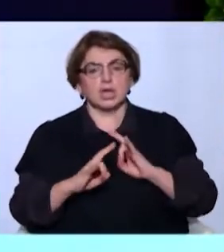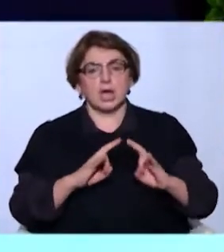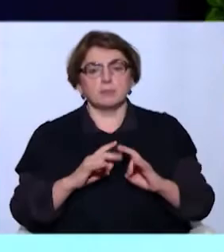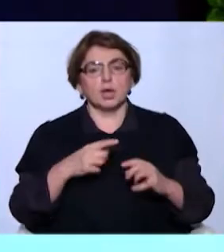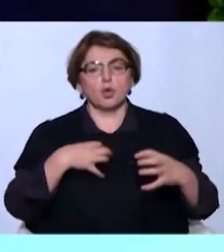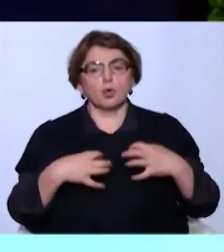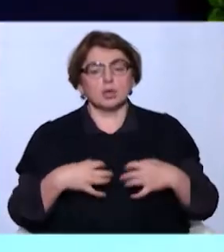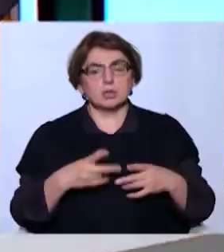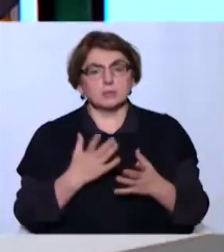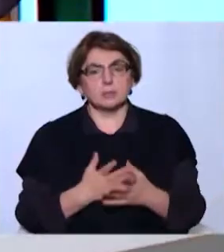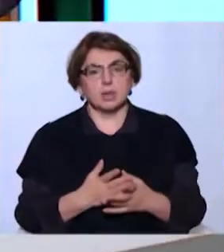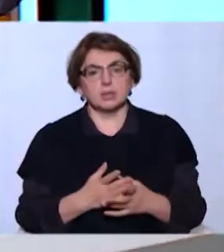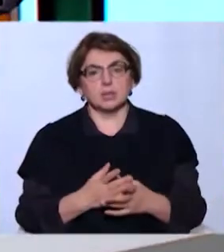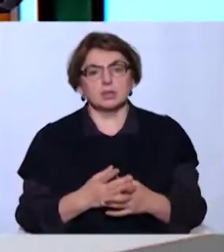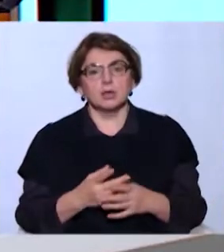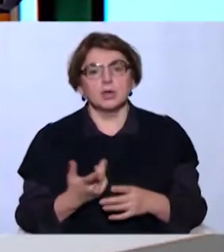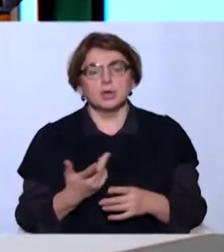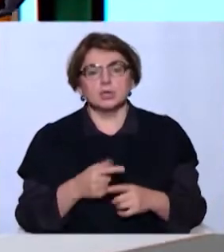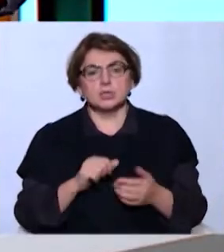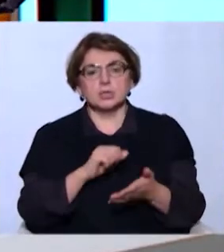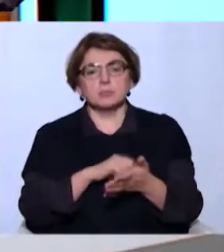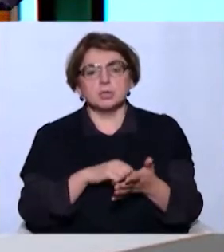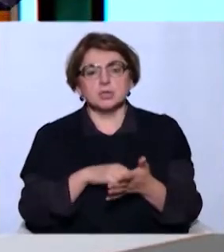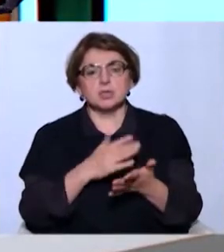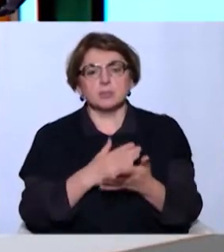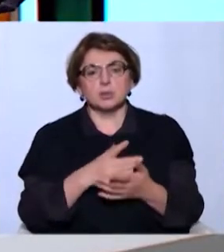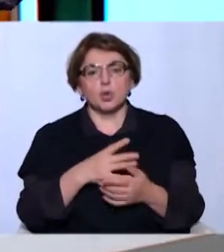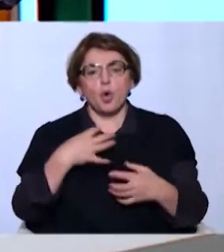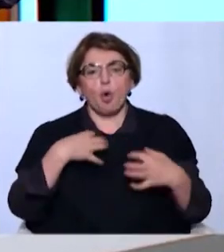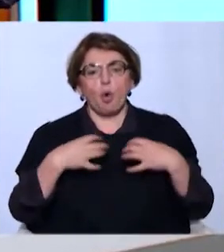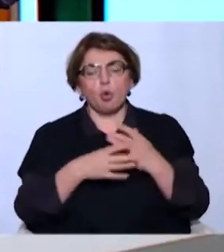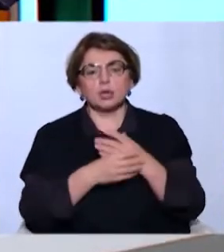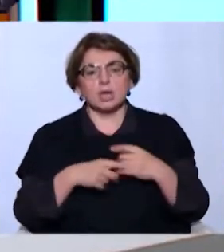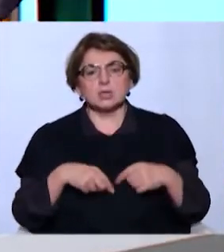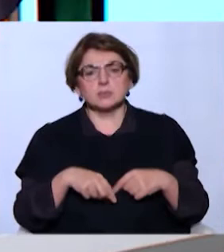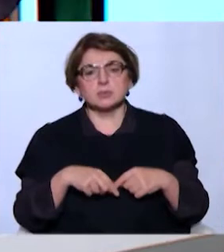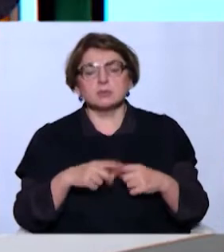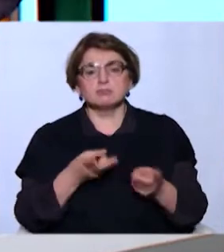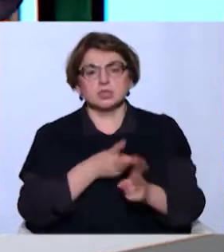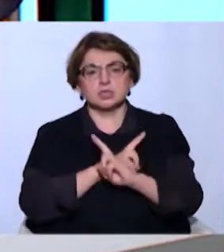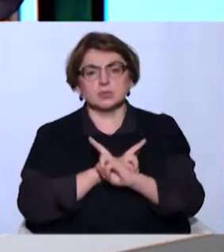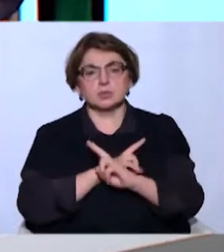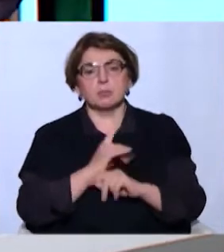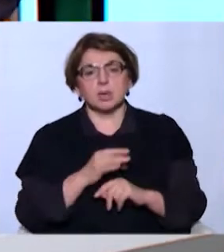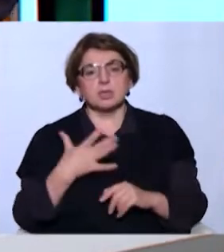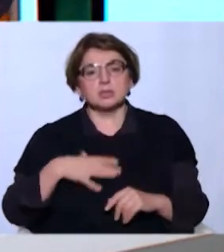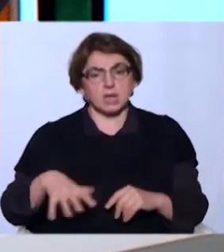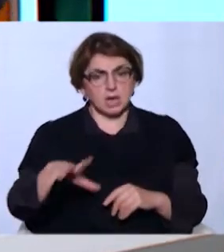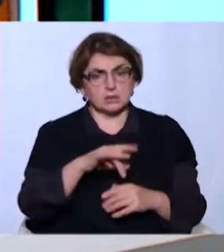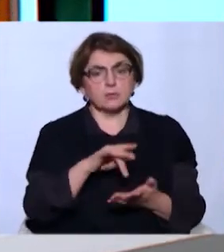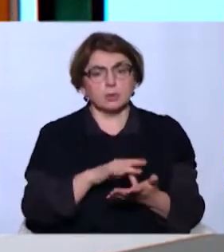არიან. ისინი იწვევენ ორგანიზმის სიკვდილს, თუმცა საქართველოში